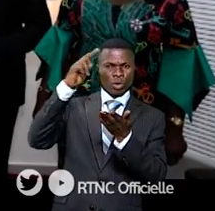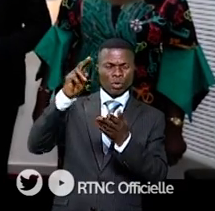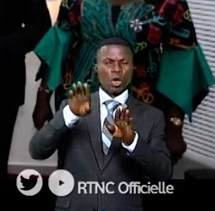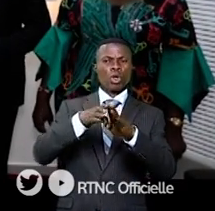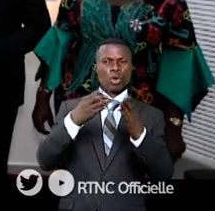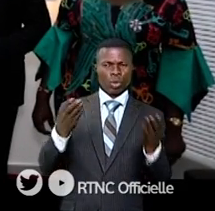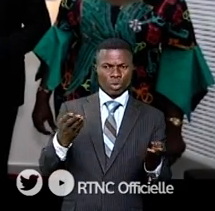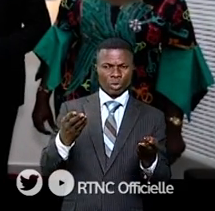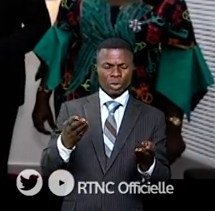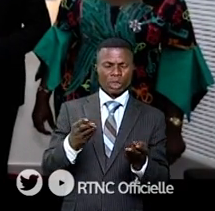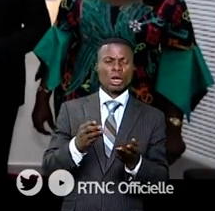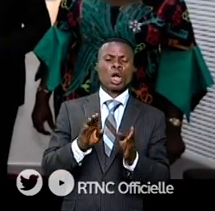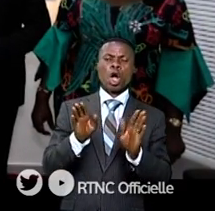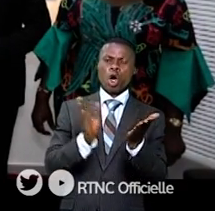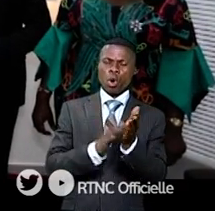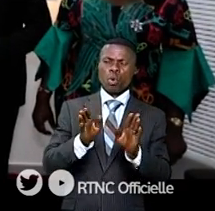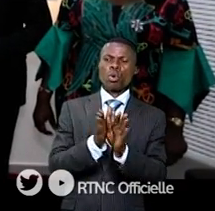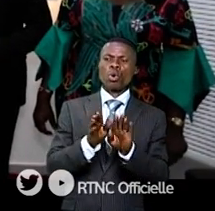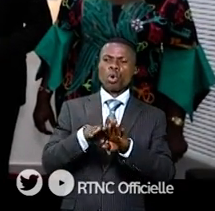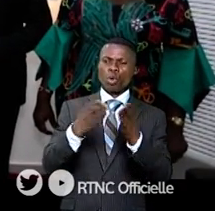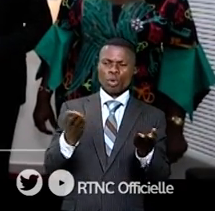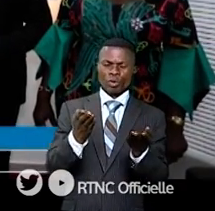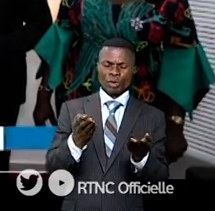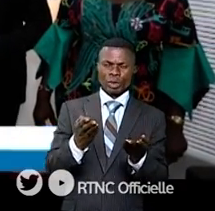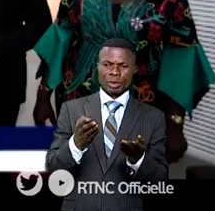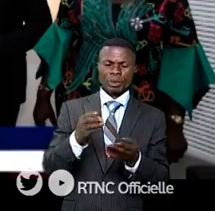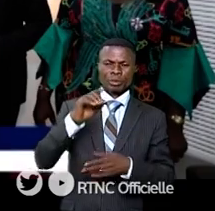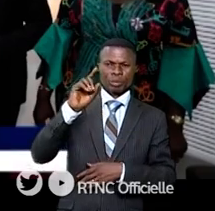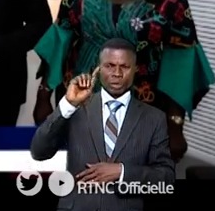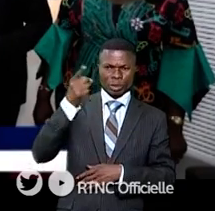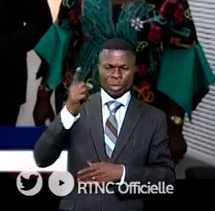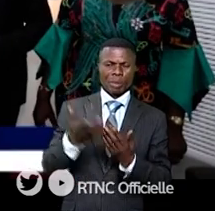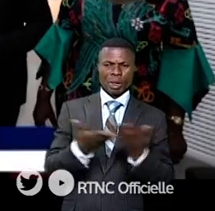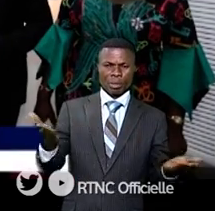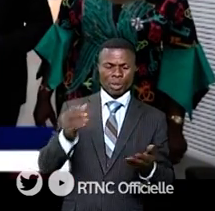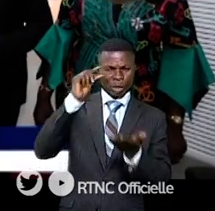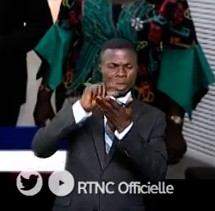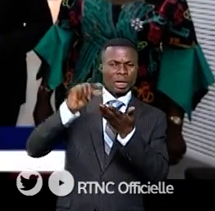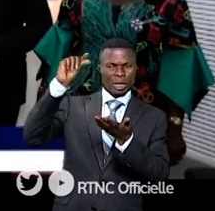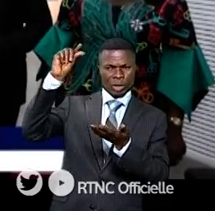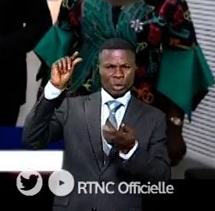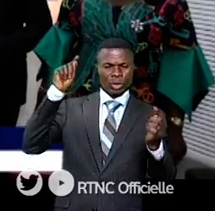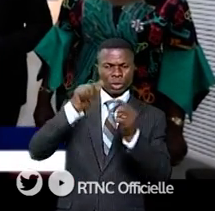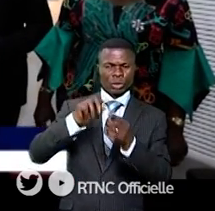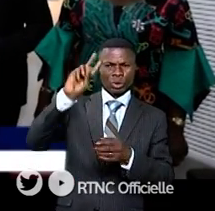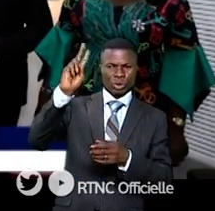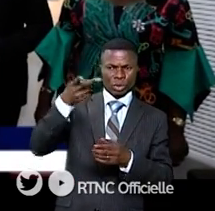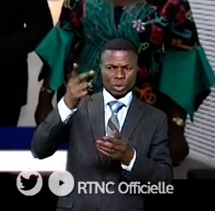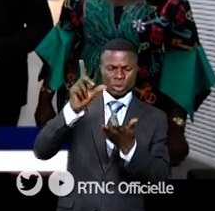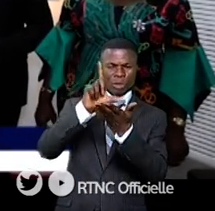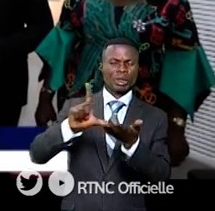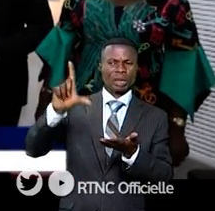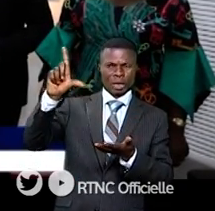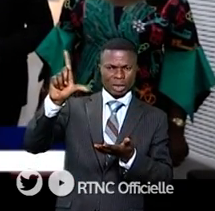reprise intégrale de cours, donc de la première année graduat jusqu'en deuxième année